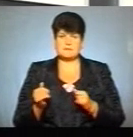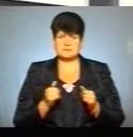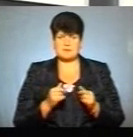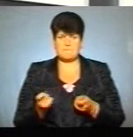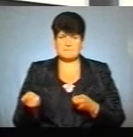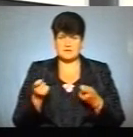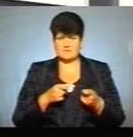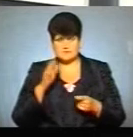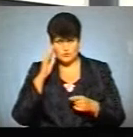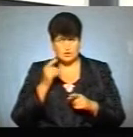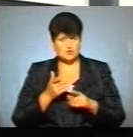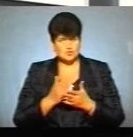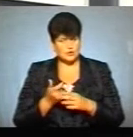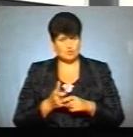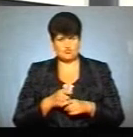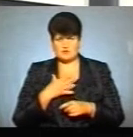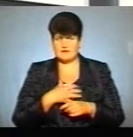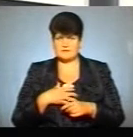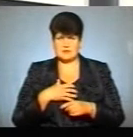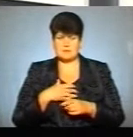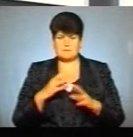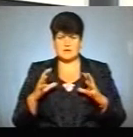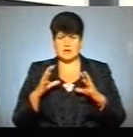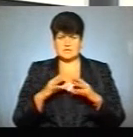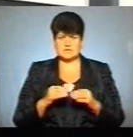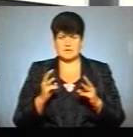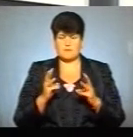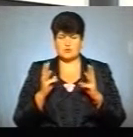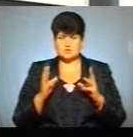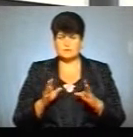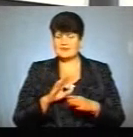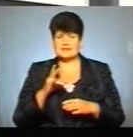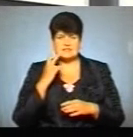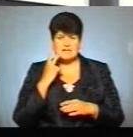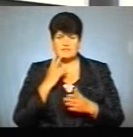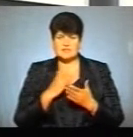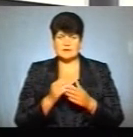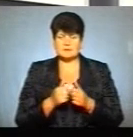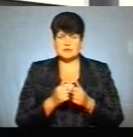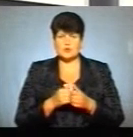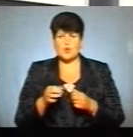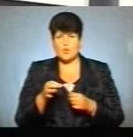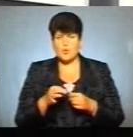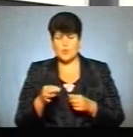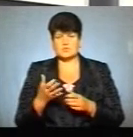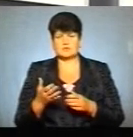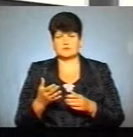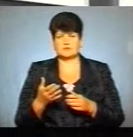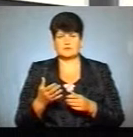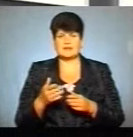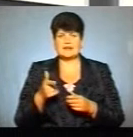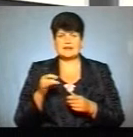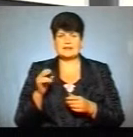підвіз води, що є дуже важливим при гасінні пожеж в екосистемах, адже не завжди поблизу є озеро, ставок,